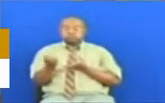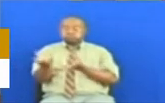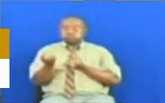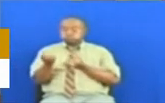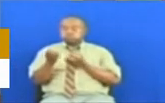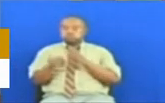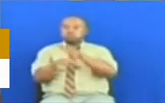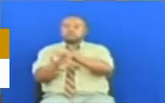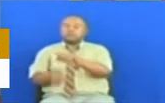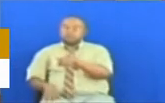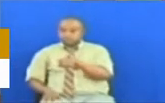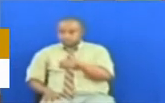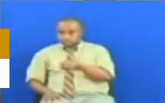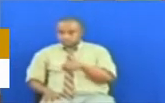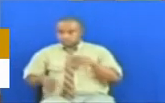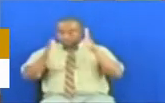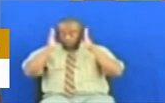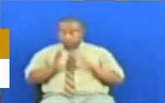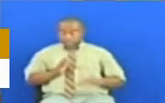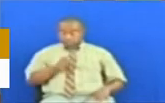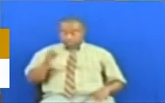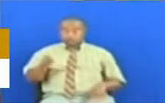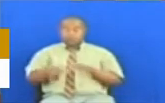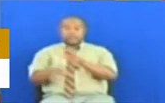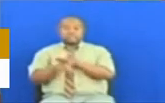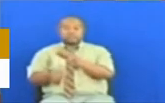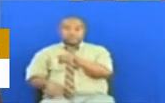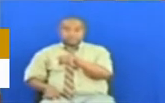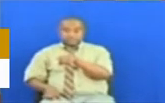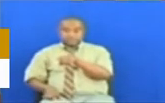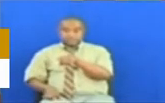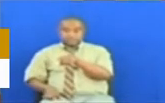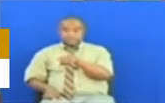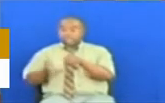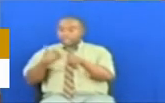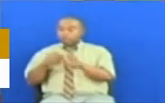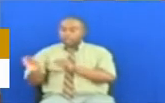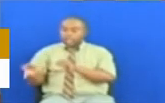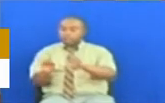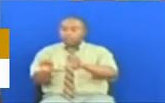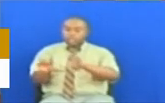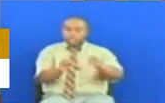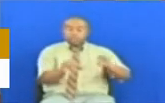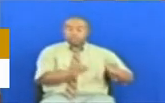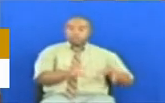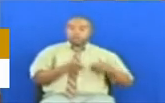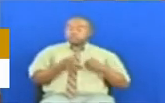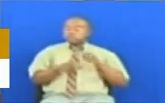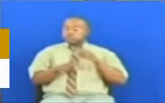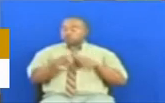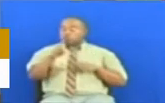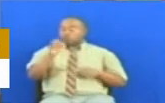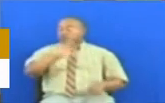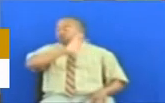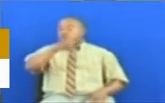samaki. Mheshimiwa Spika, hawa samaki pamoja kuwa kwamba ni migratory, lakini wavuvi wote wa baharini